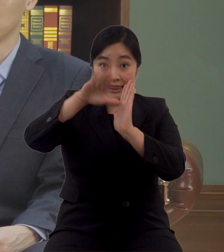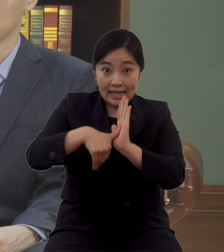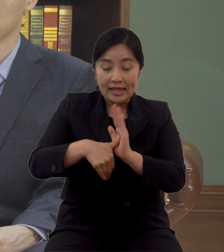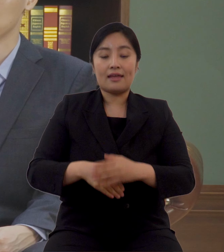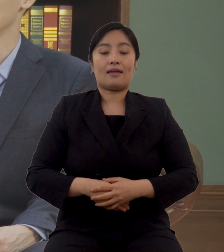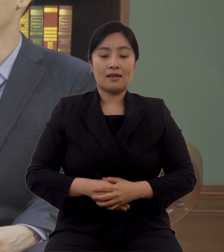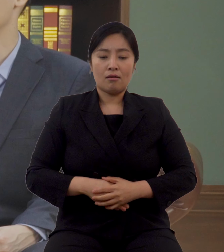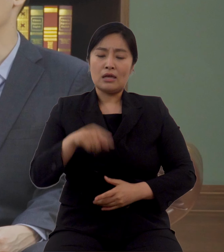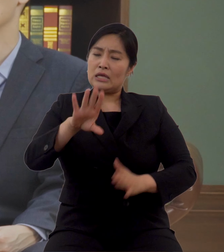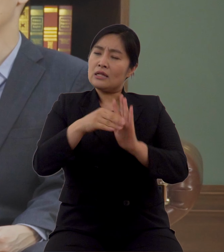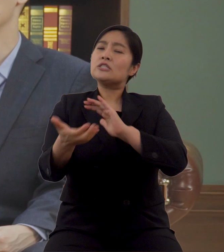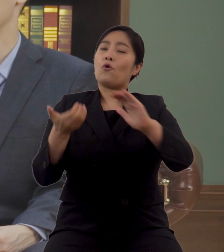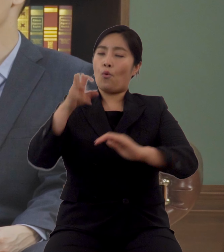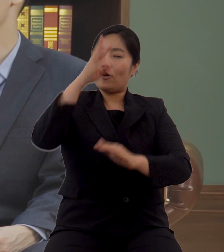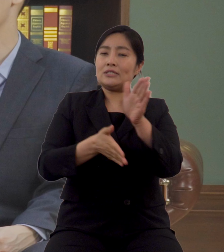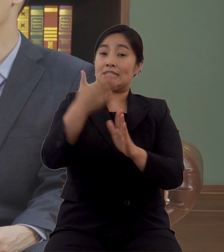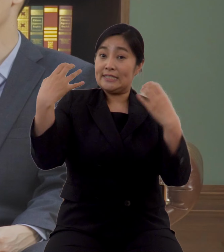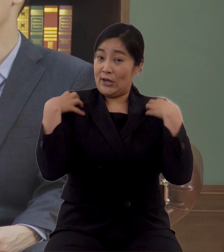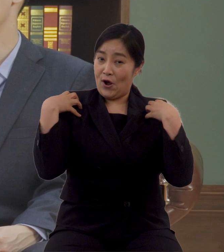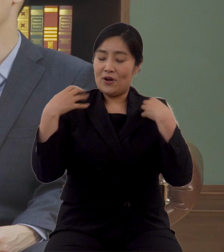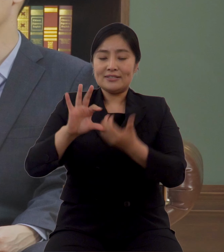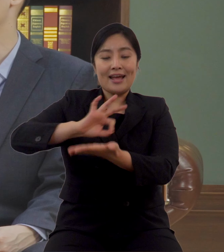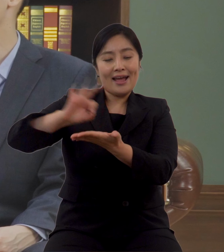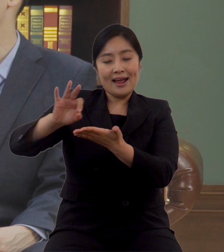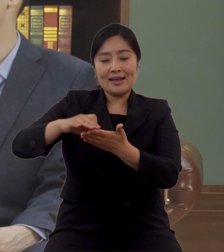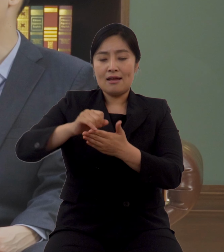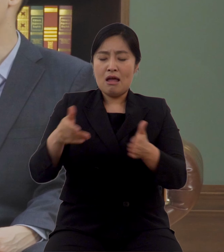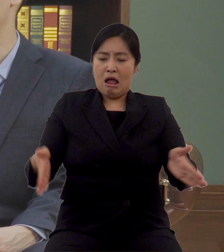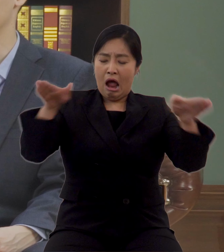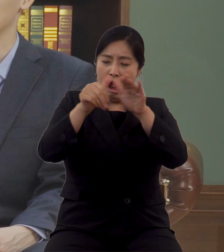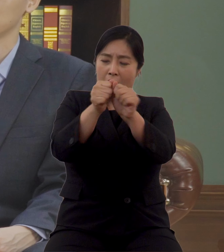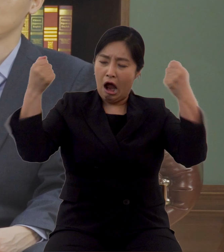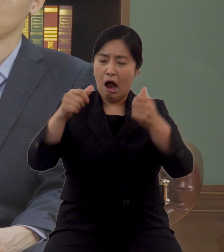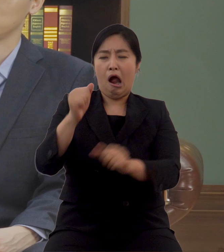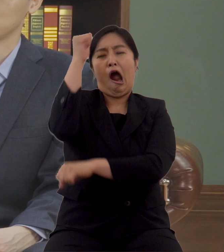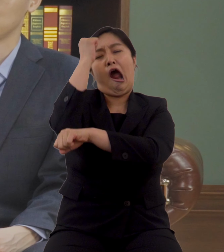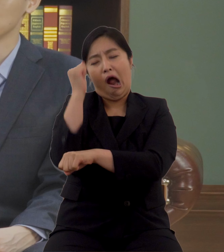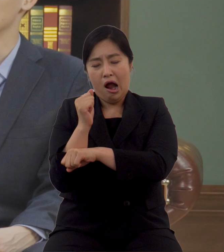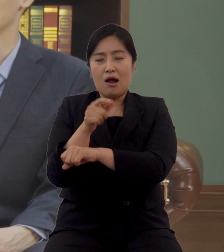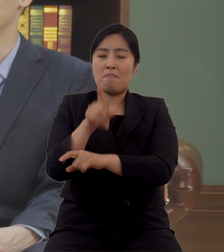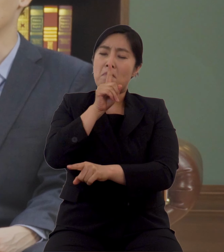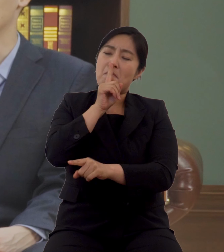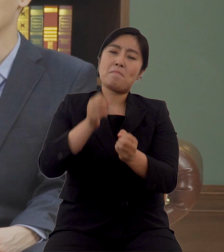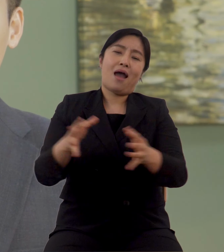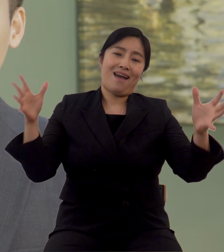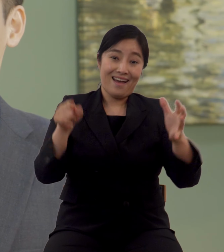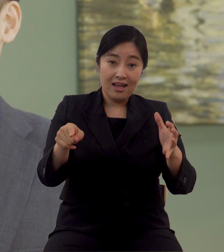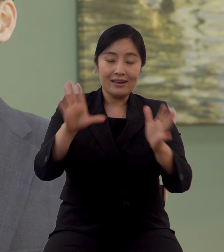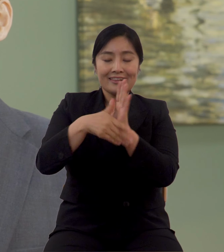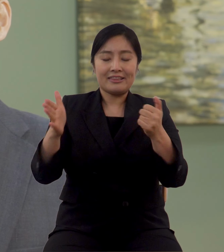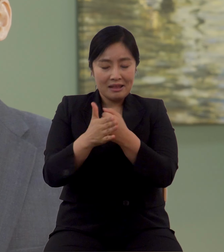당시에 사실 이전에도 이 광주광역시청에서 사용하는 가구들이 너무 낡았다, 이런 지적들이 꾸준히 있었습니다.